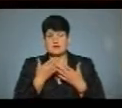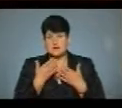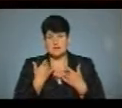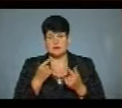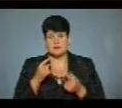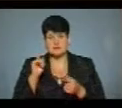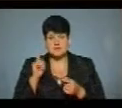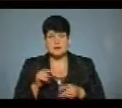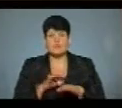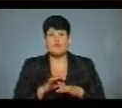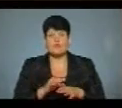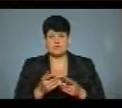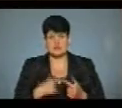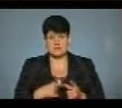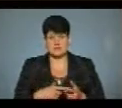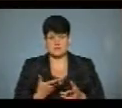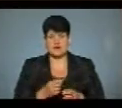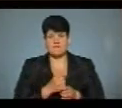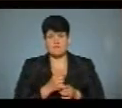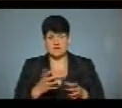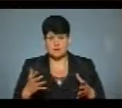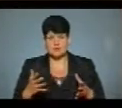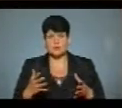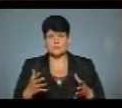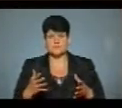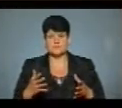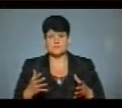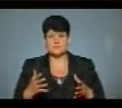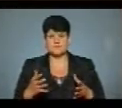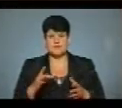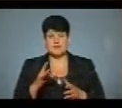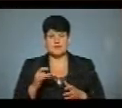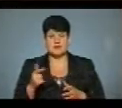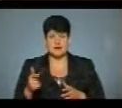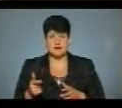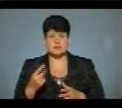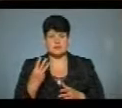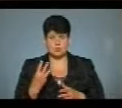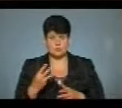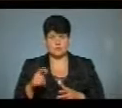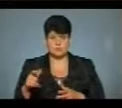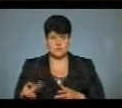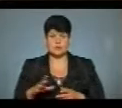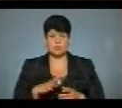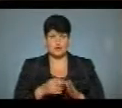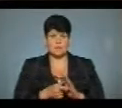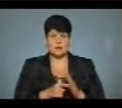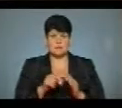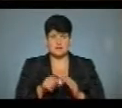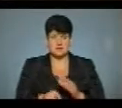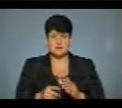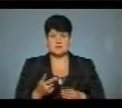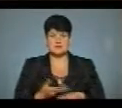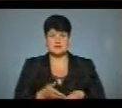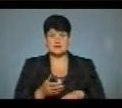подібними предметами. В результаті вибуху наступальної осколкової ручної гранати РГН 3 потерпілим, які були на той час у приміщенні, спричинено